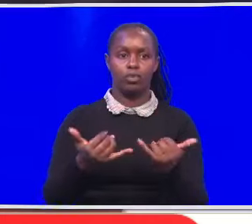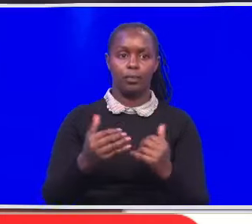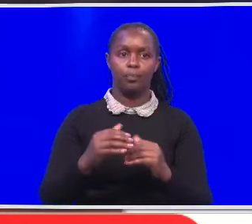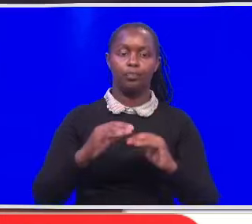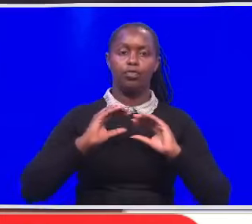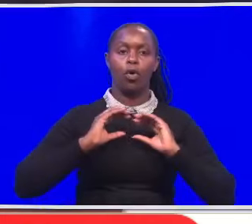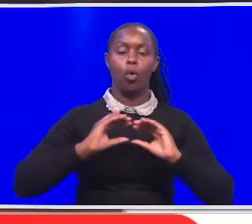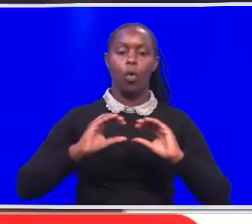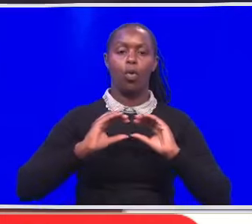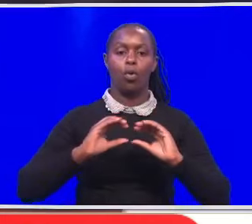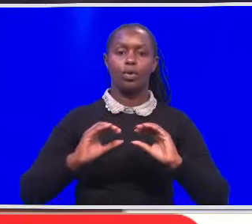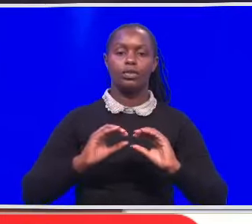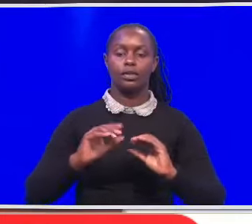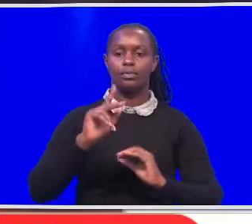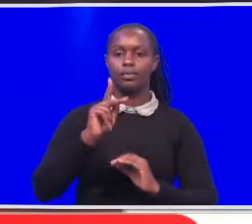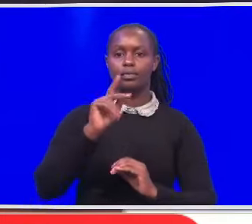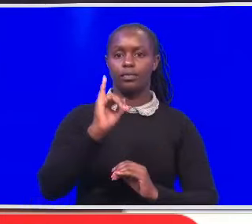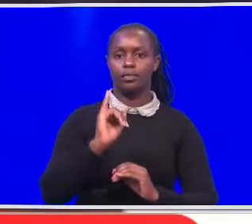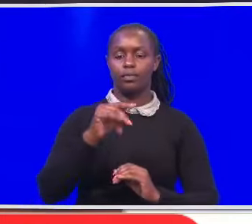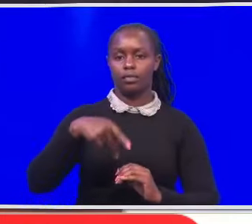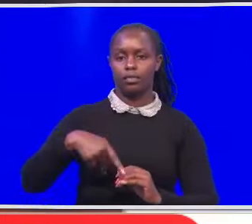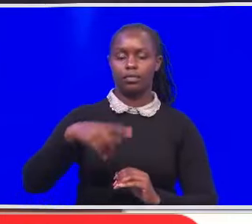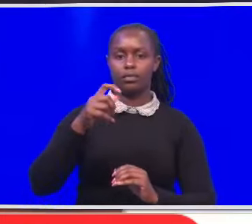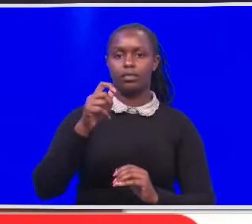Kocha na mwanariadha Kevin Kiptum,